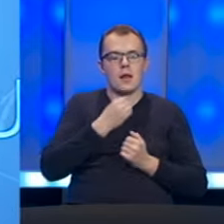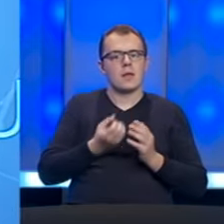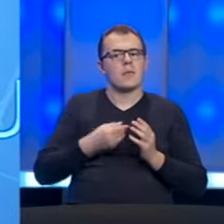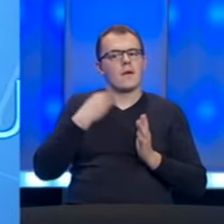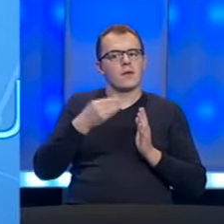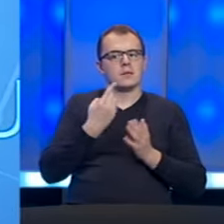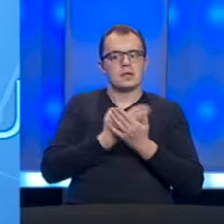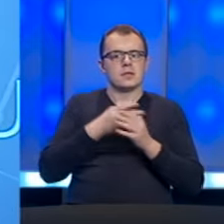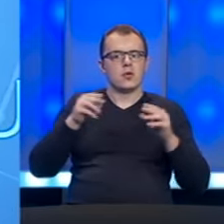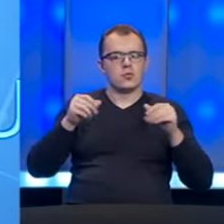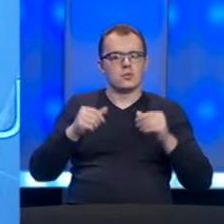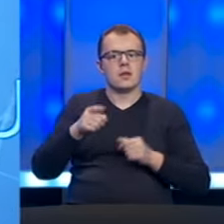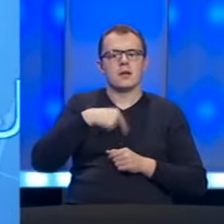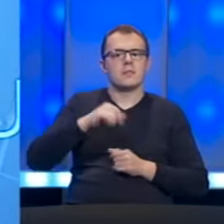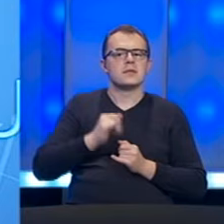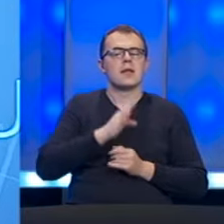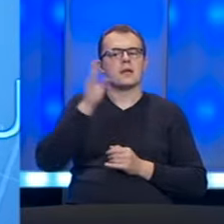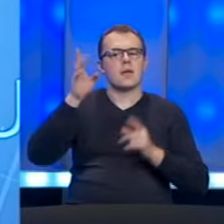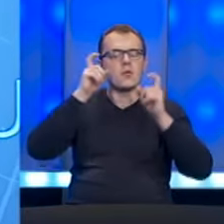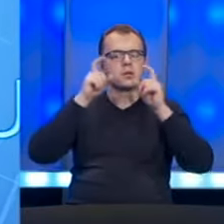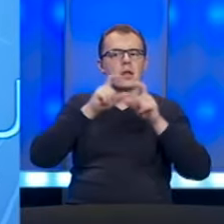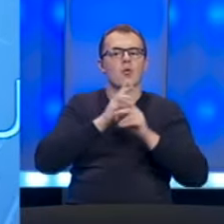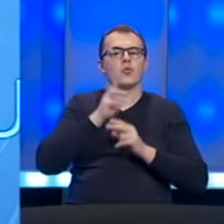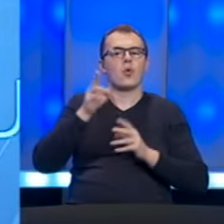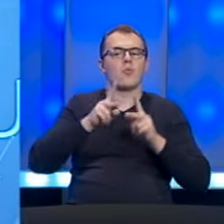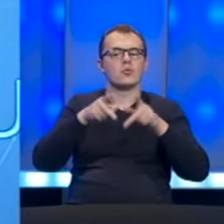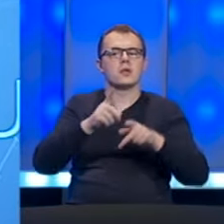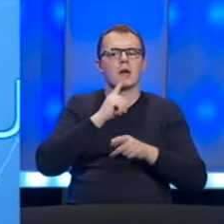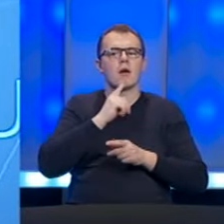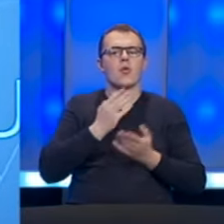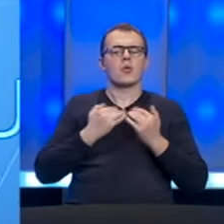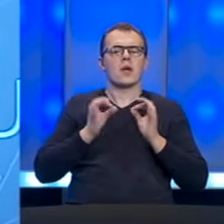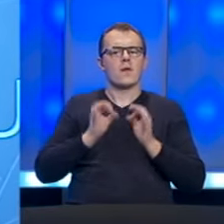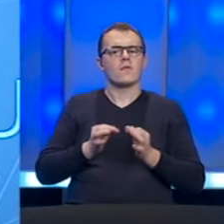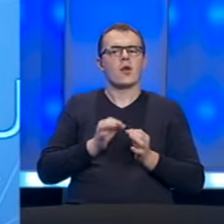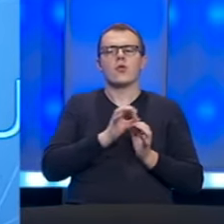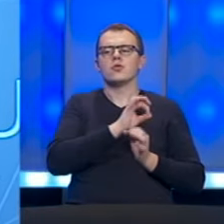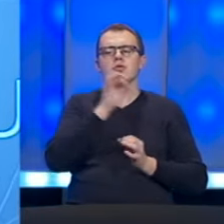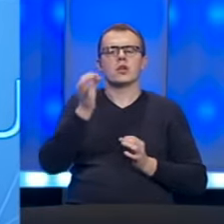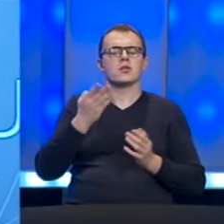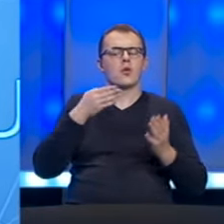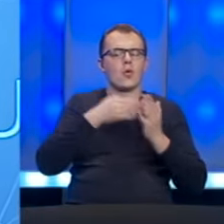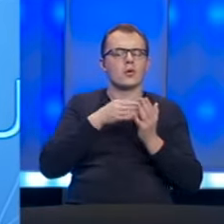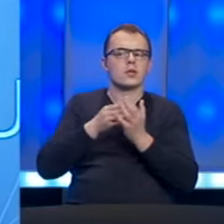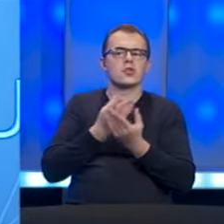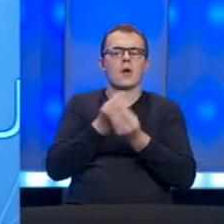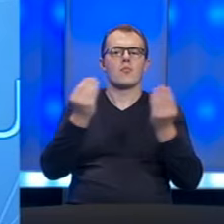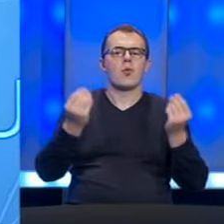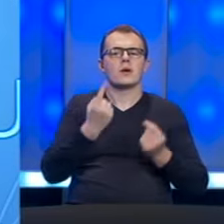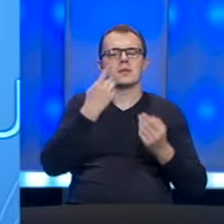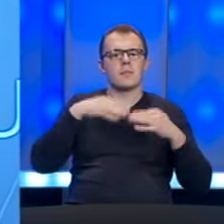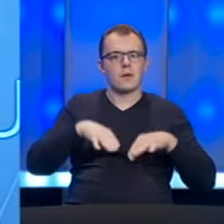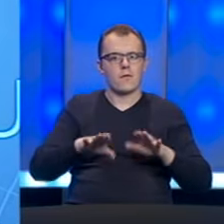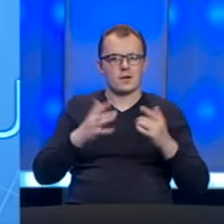iz Tuzle. Mi sada idemo slikom i do Mostara koji je vrlo često odredište mnogih upravo za